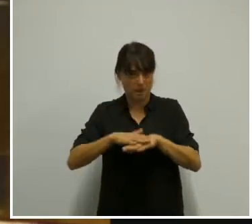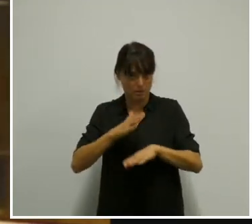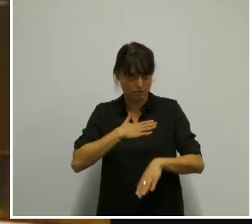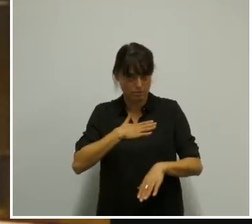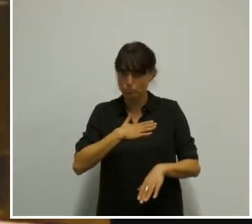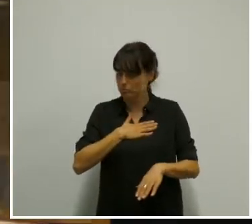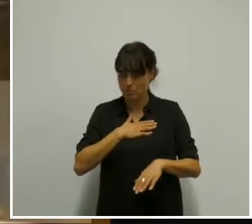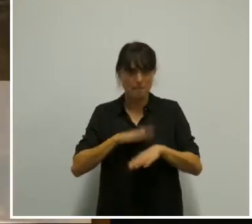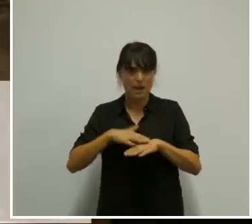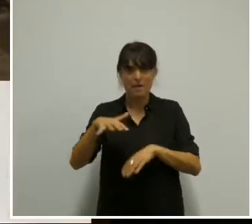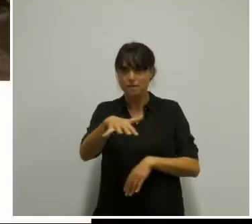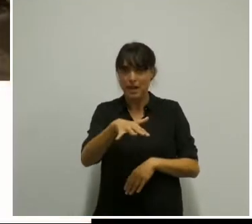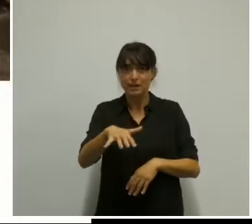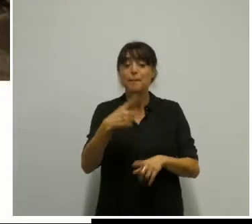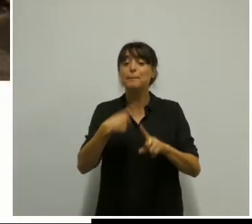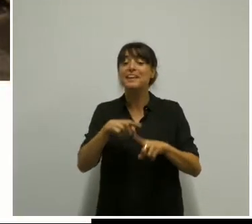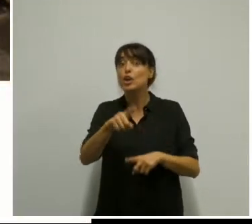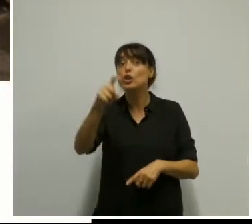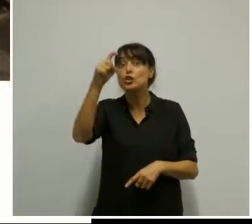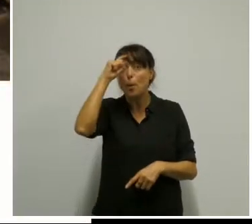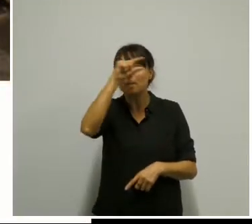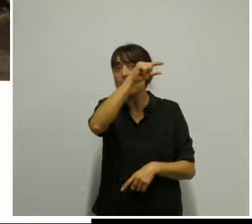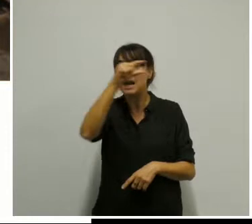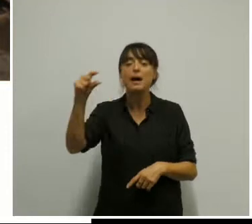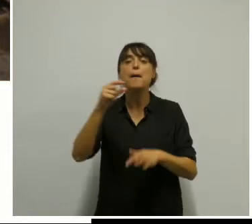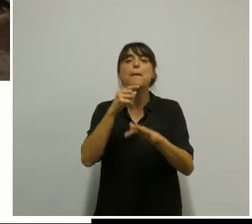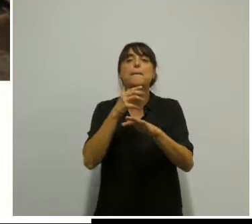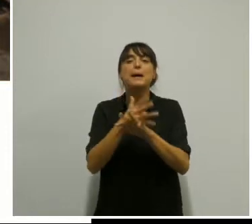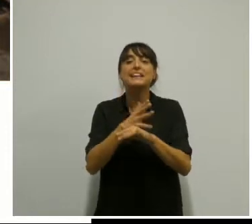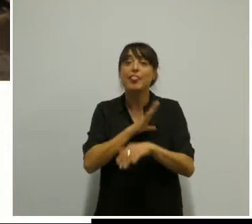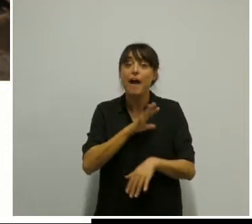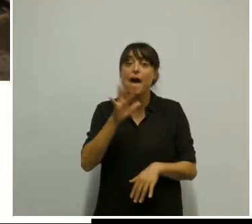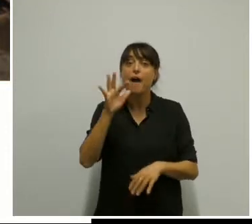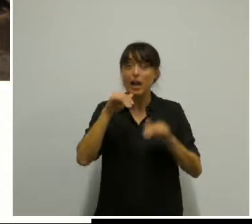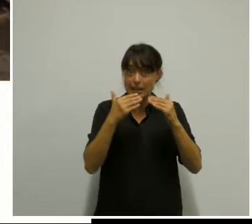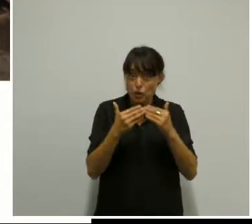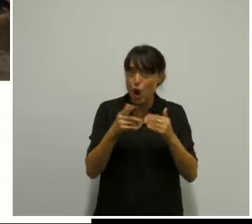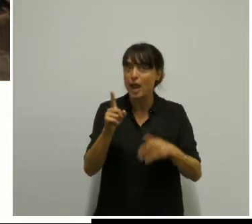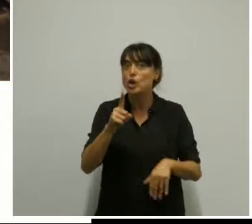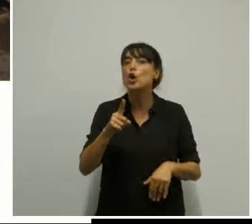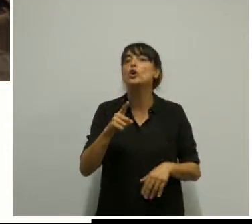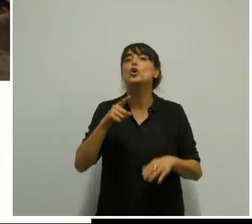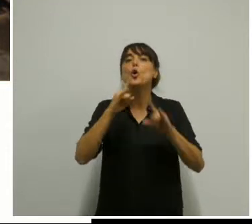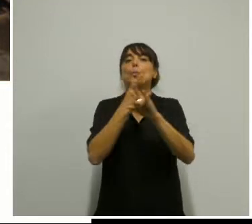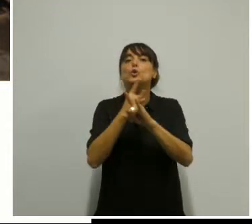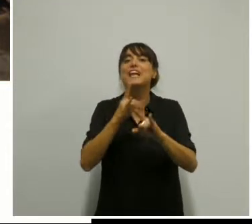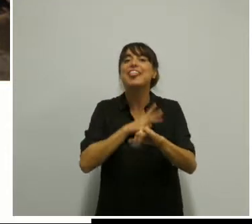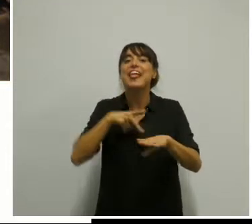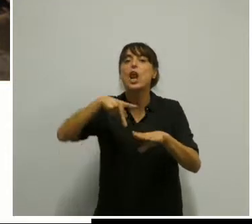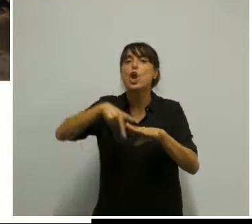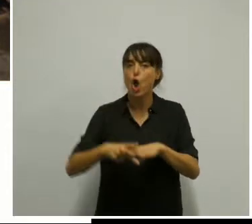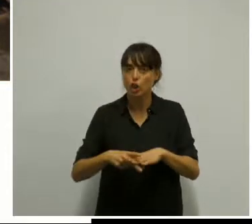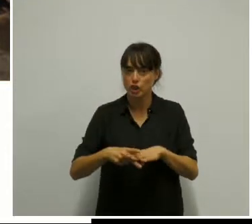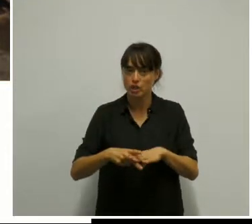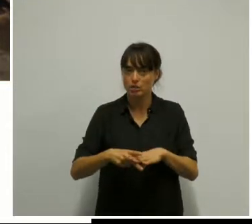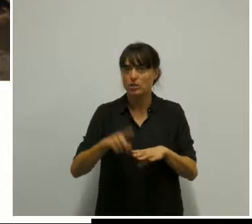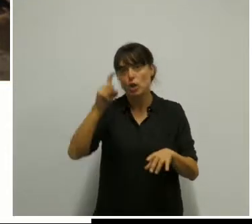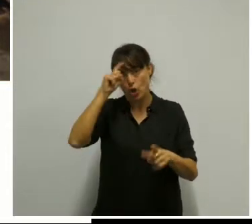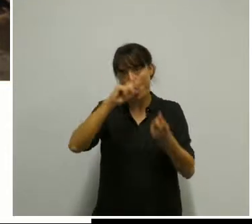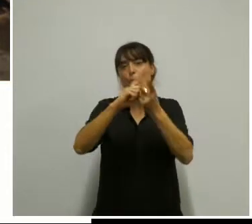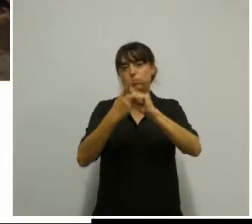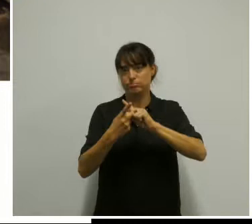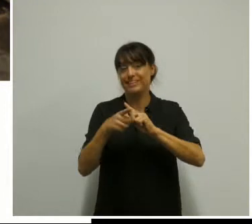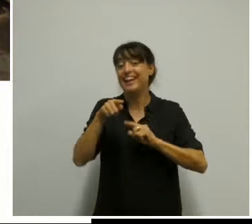vam posar el pati de la Farigola. El títol era el Busquet del Clot, el Busquet de la Farigola, però pel Clot. No? Així també era una miqueta